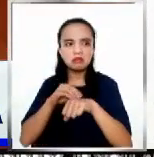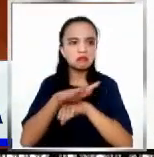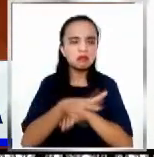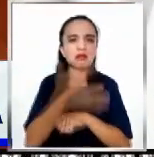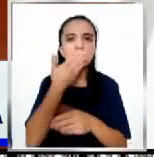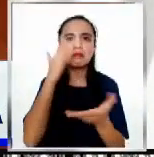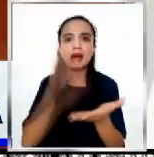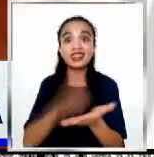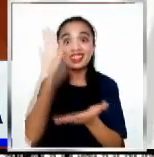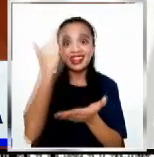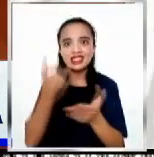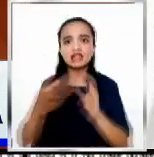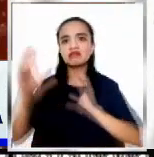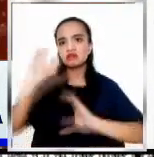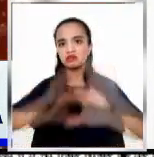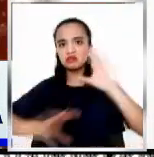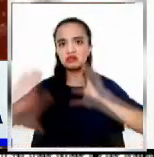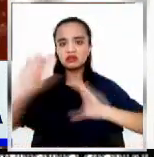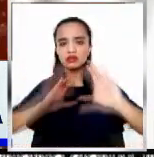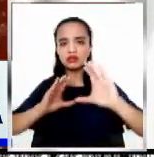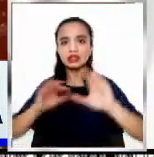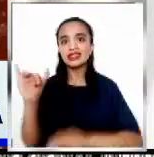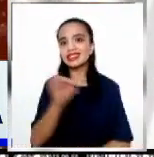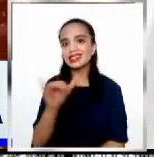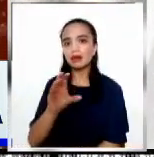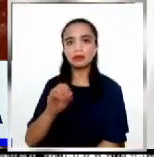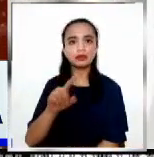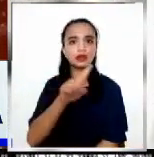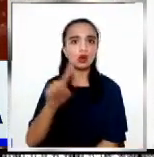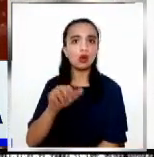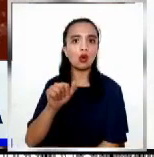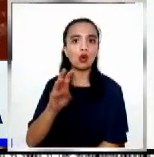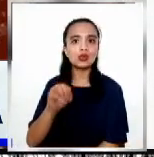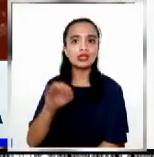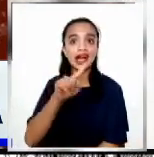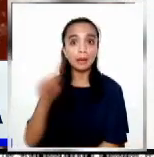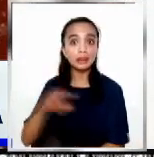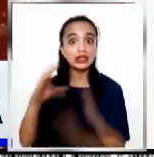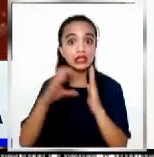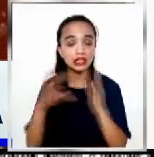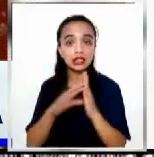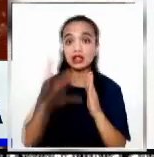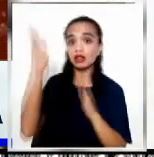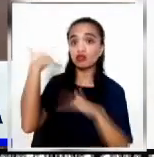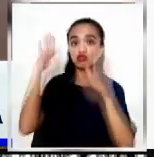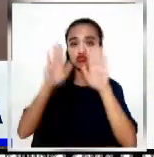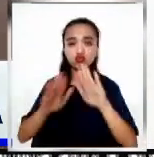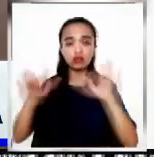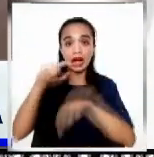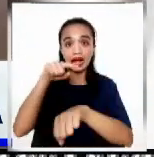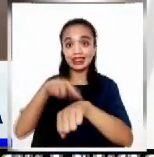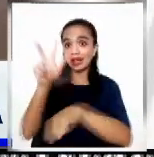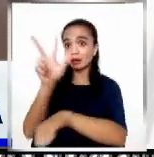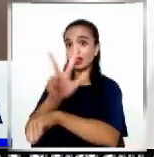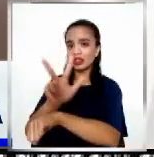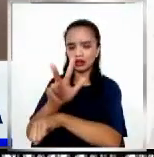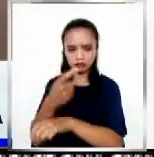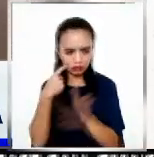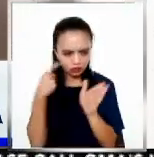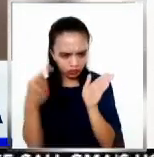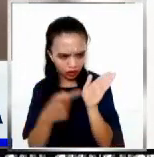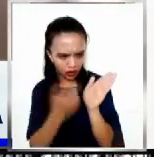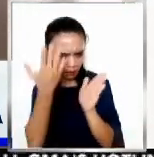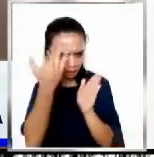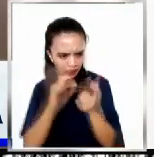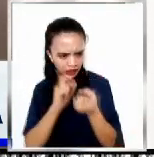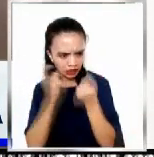ang bumulaga sa mga taga Osamis City nitong linggo. Sabi ng mga residente, bandang alas 3 ng hapon nila napansin ang pagbabago sa kulay ng